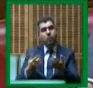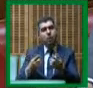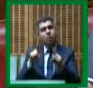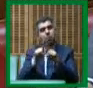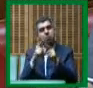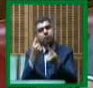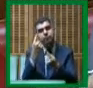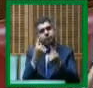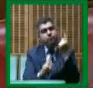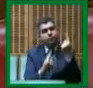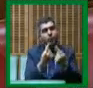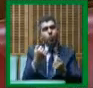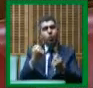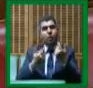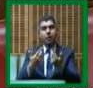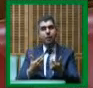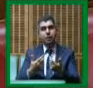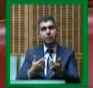ديال السيارات.